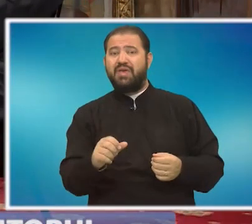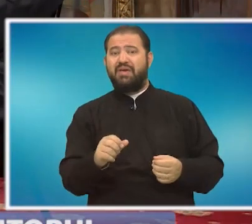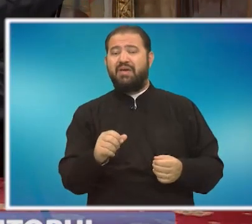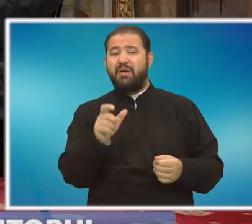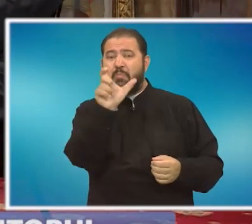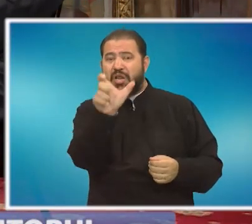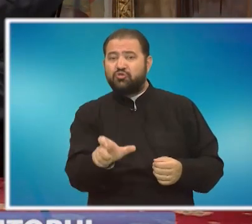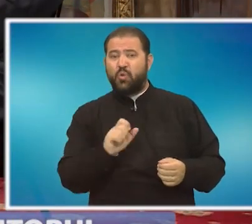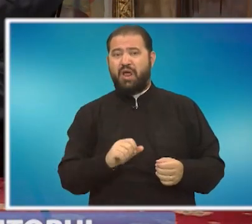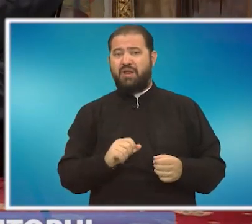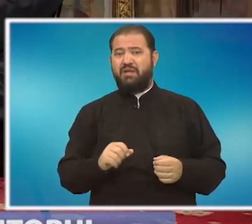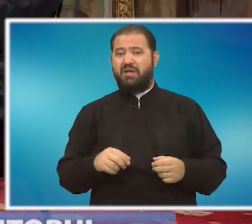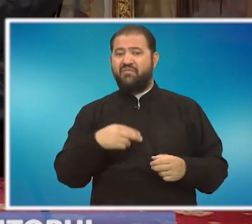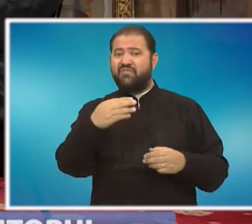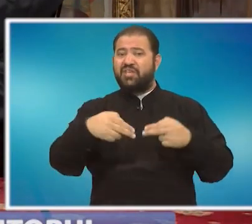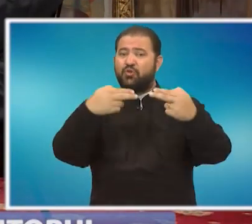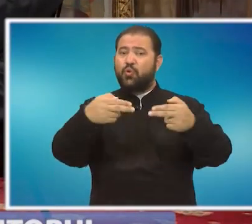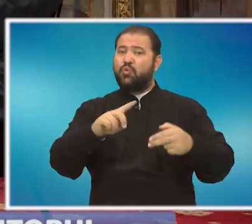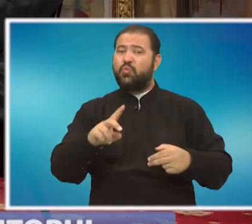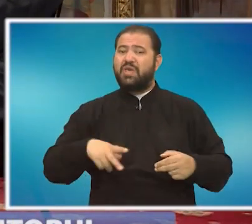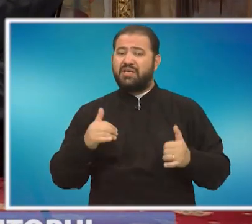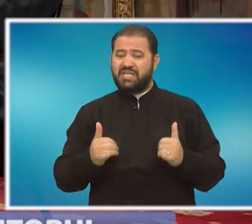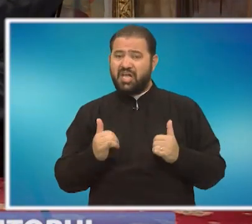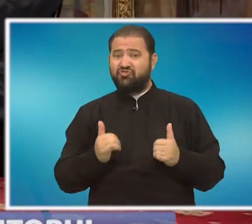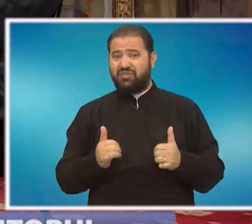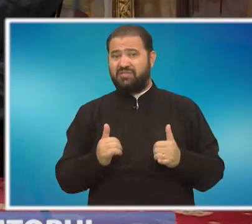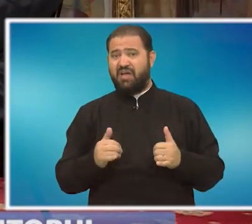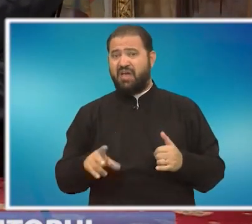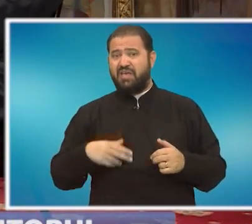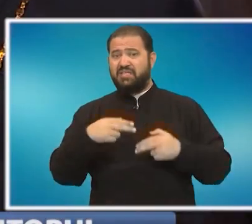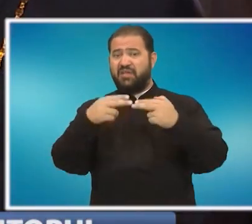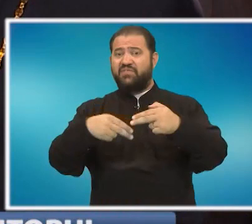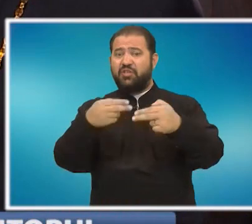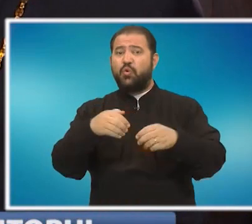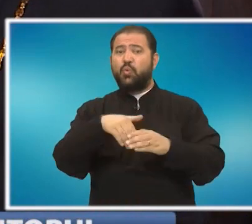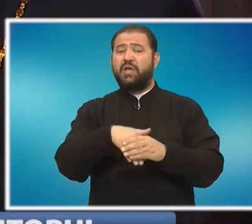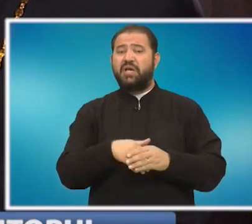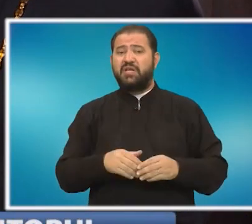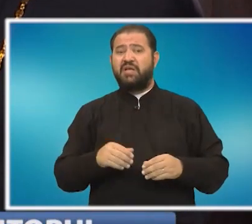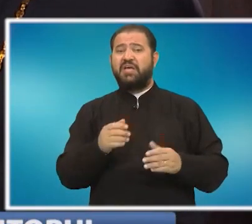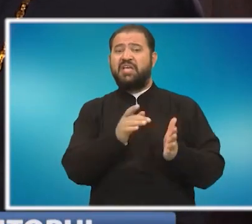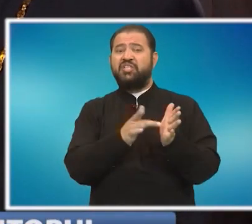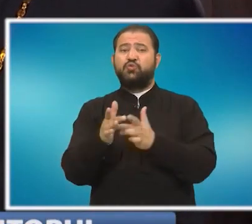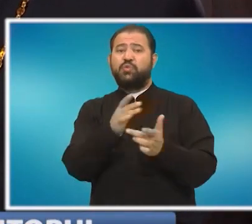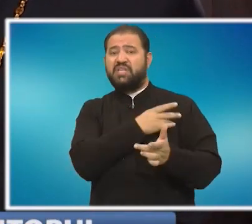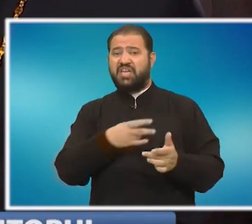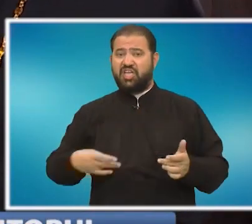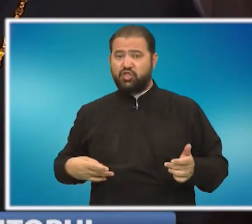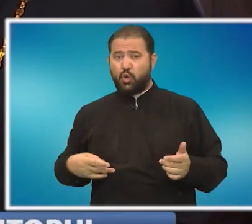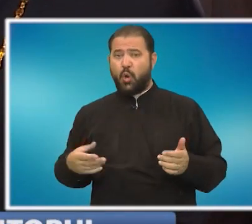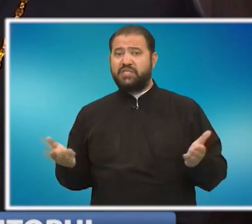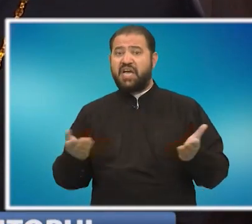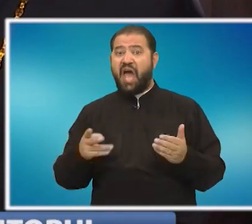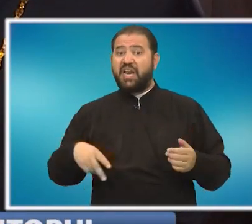viitor. Iar viitorul nu este acesta de aici, ci este viitorul în eternitatea cea fericită, în